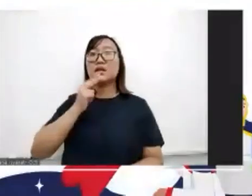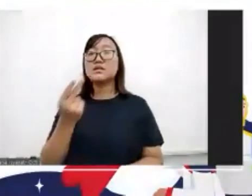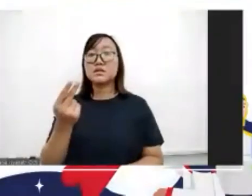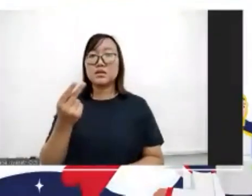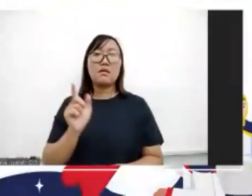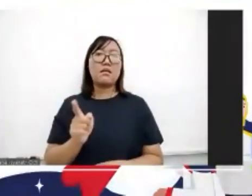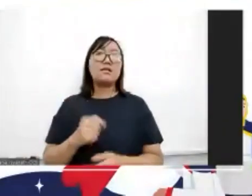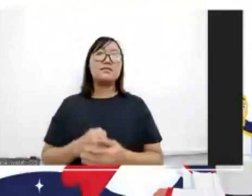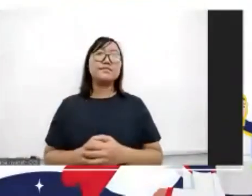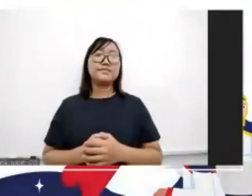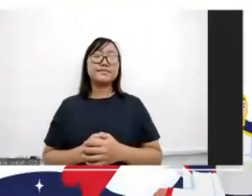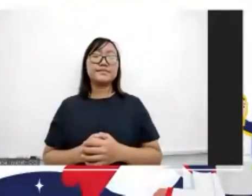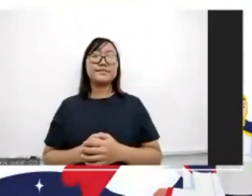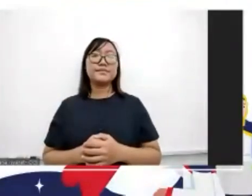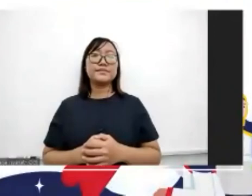Kang